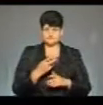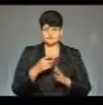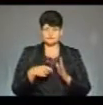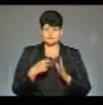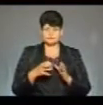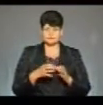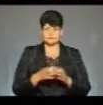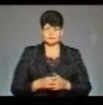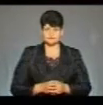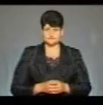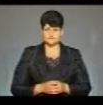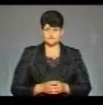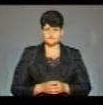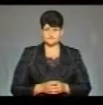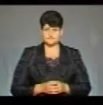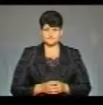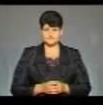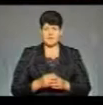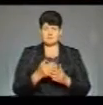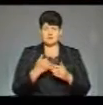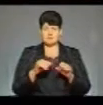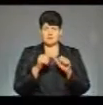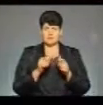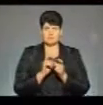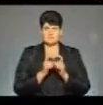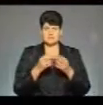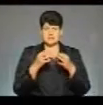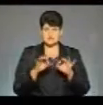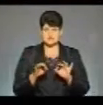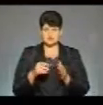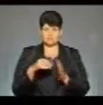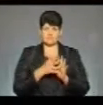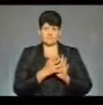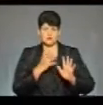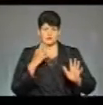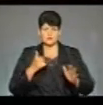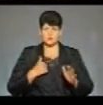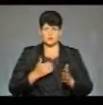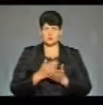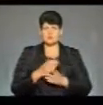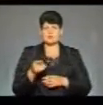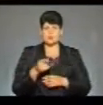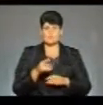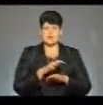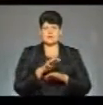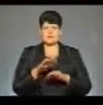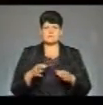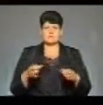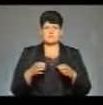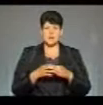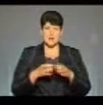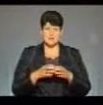група. Перед пам'ятником борцям за незалежність вишикувалися військовослужбовці Тернопільської артилерійської